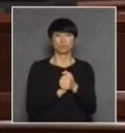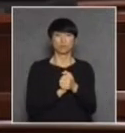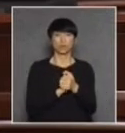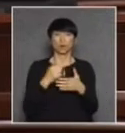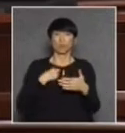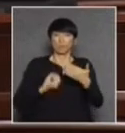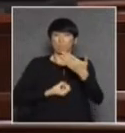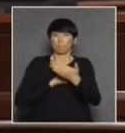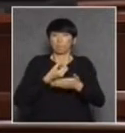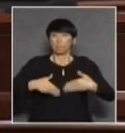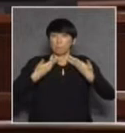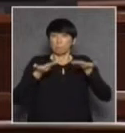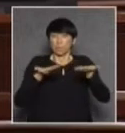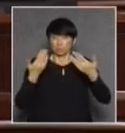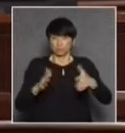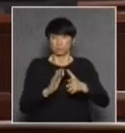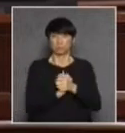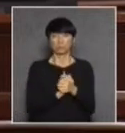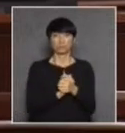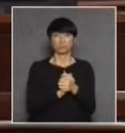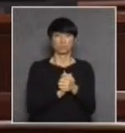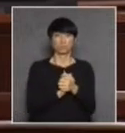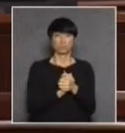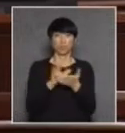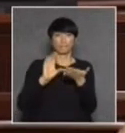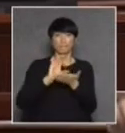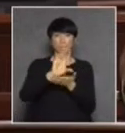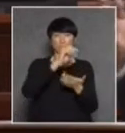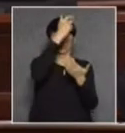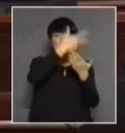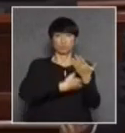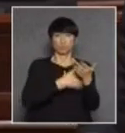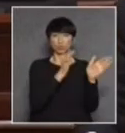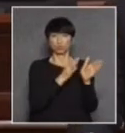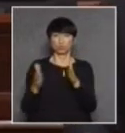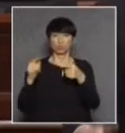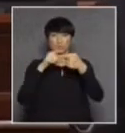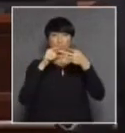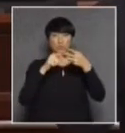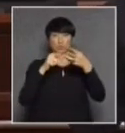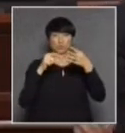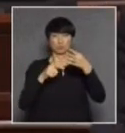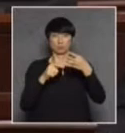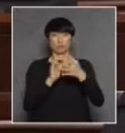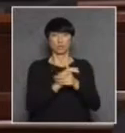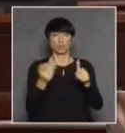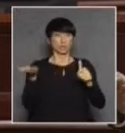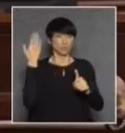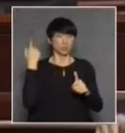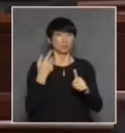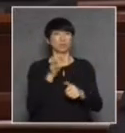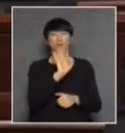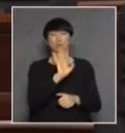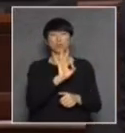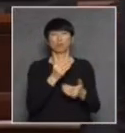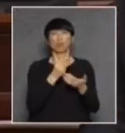咗我覺得即係用呢個撥款條例草案嚟處理呢四項民生項目呢根本就冇先例，係唔係應該咁